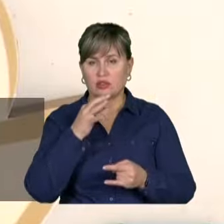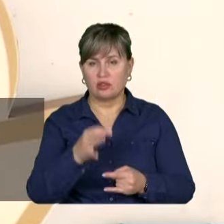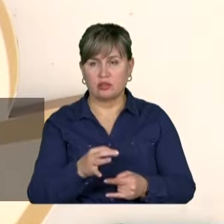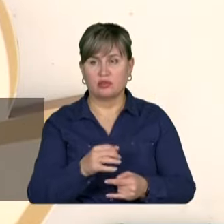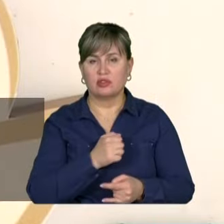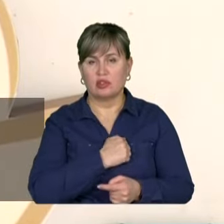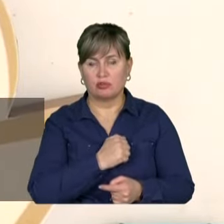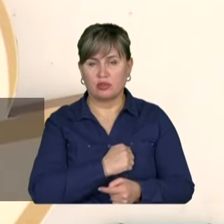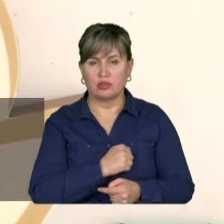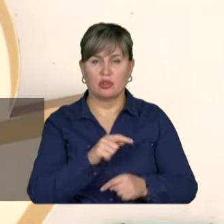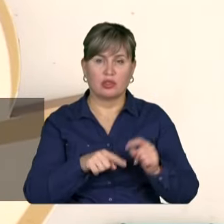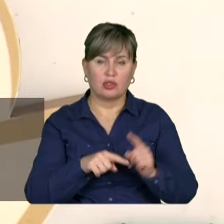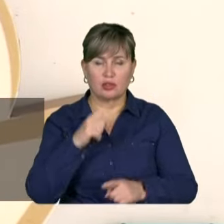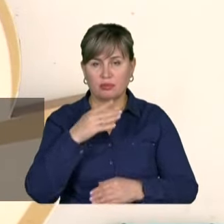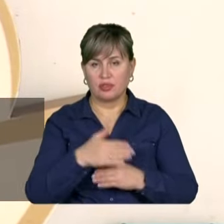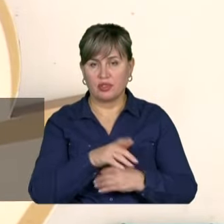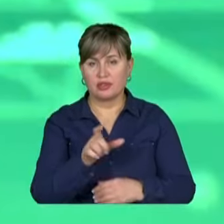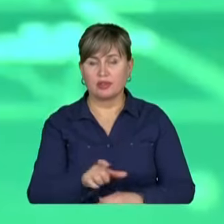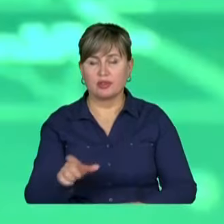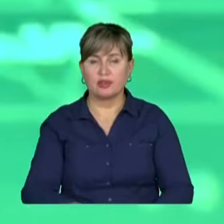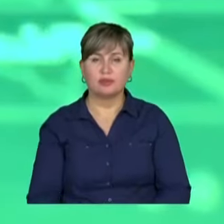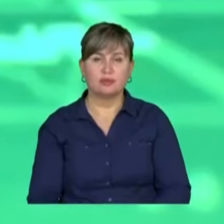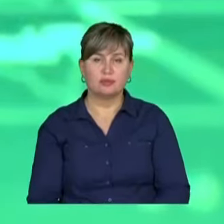искренние соболезнования родным и близким.